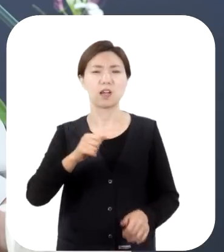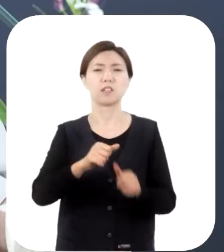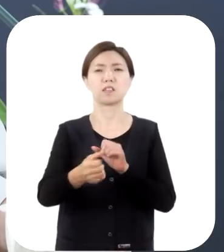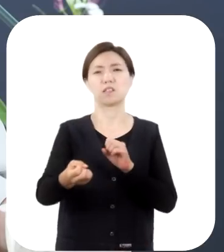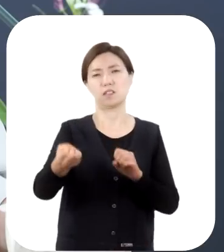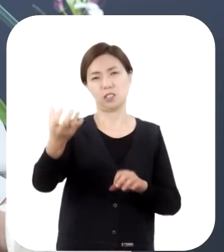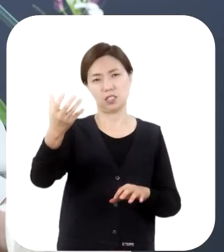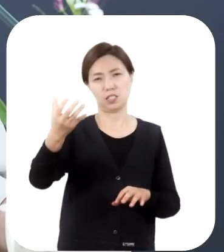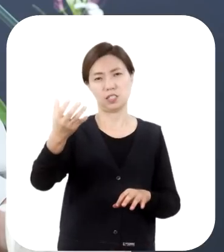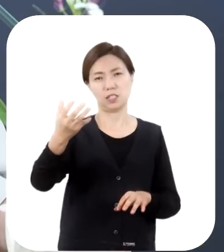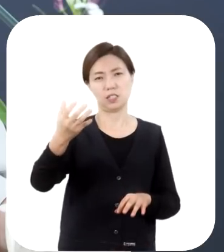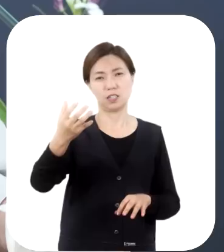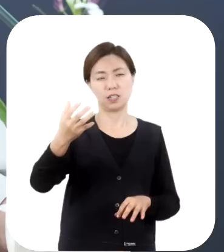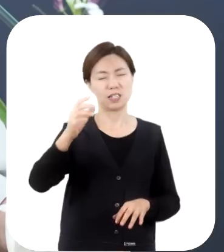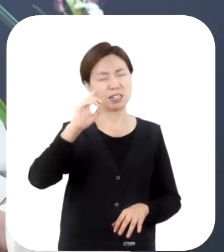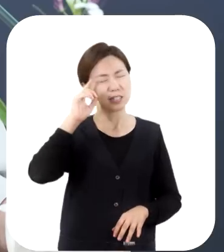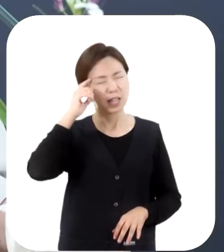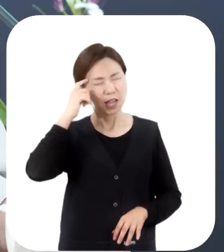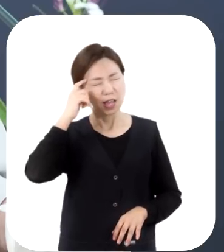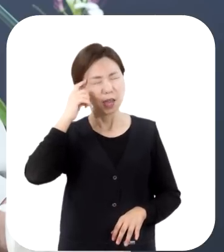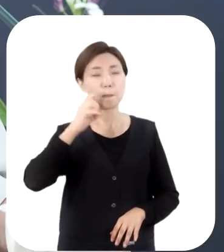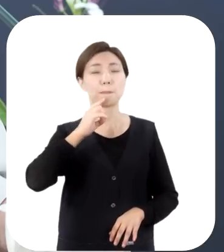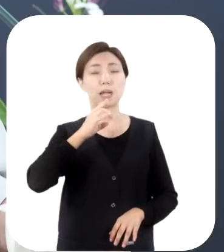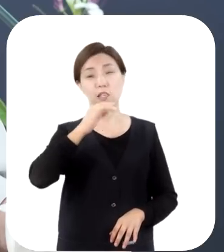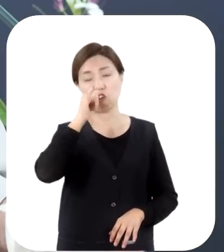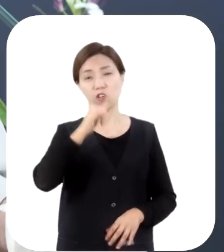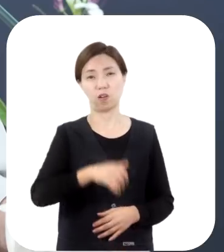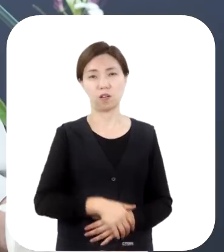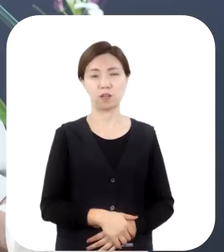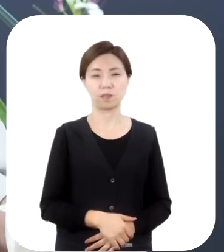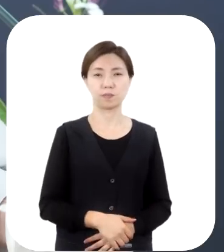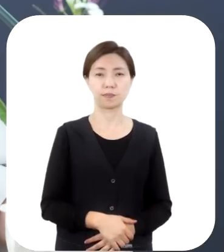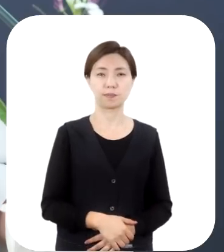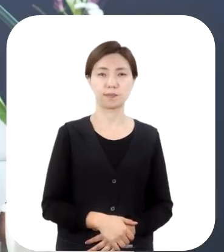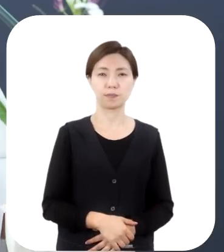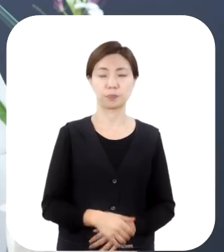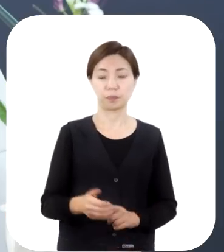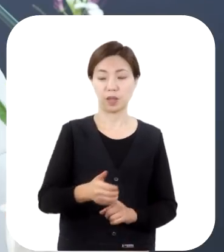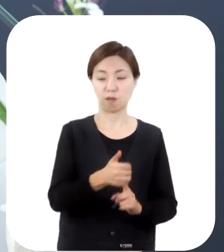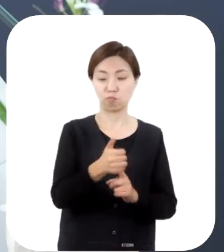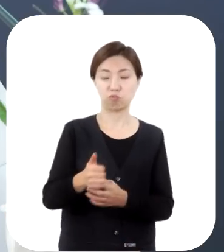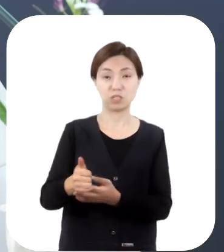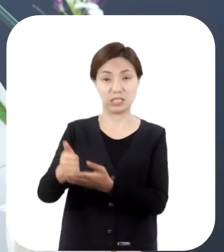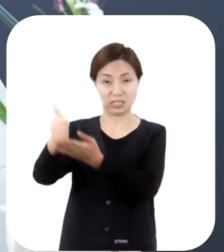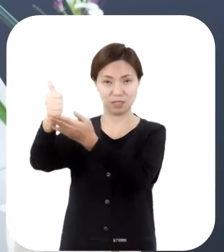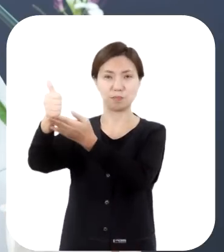승리를 성공이라고 하는 이런 관점에 서 있었다.